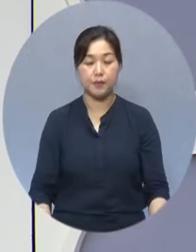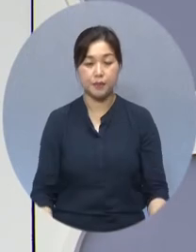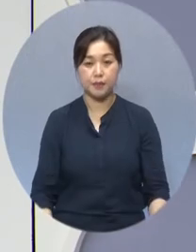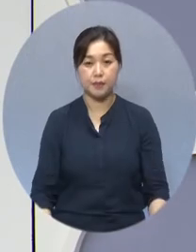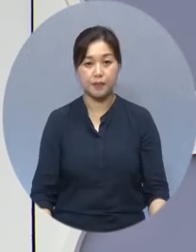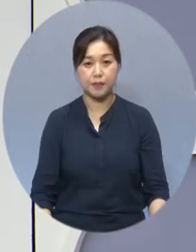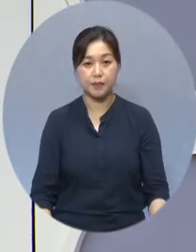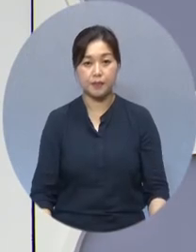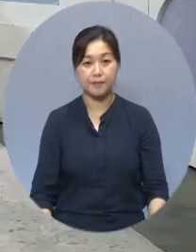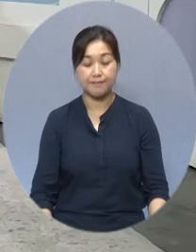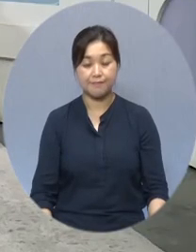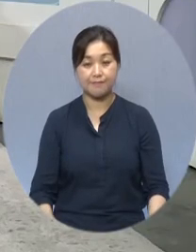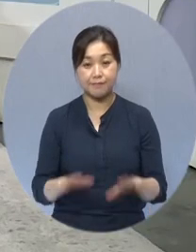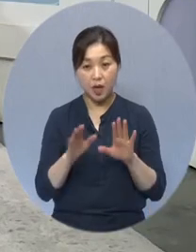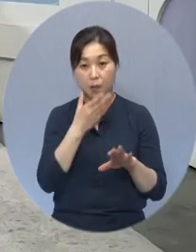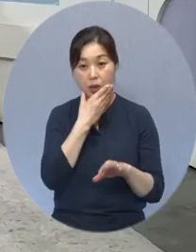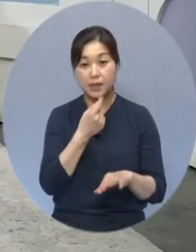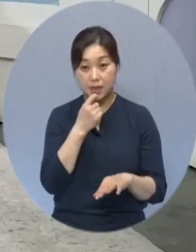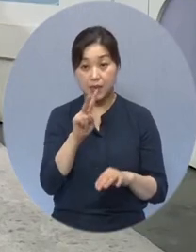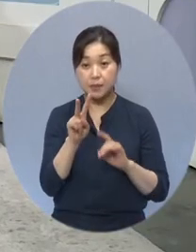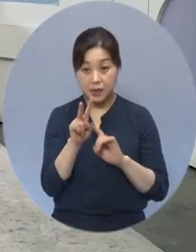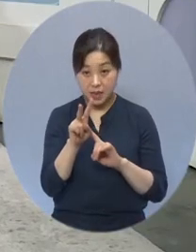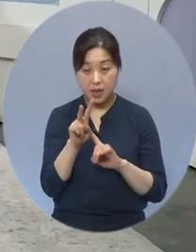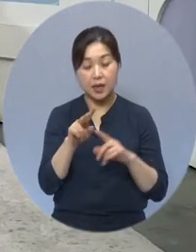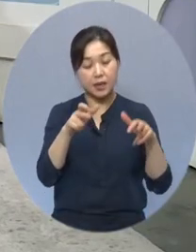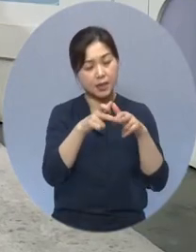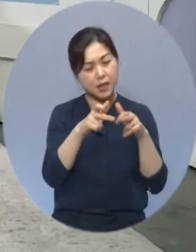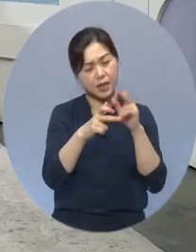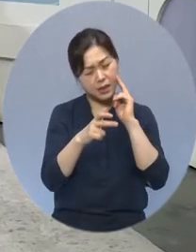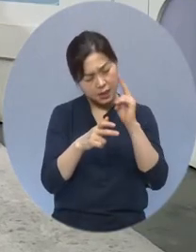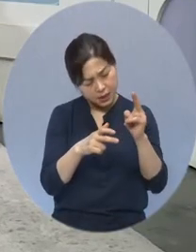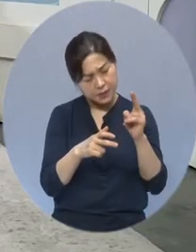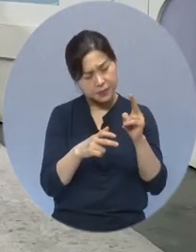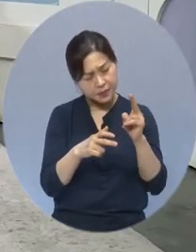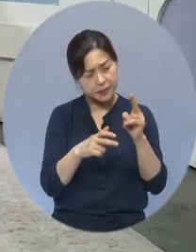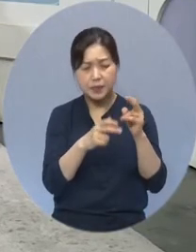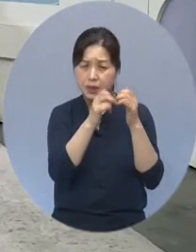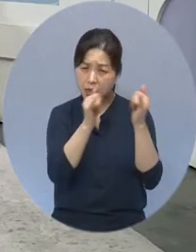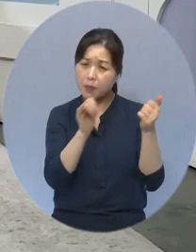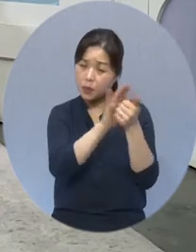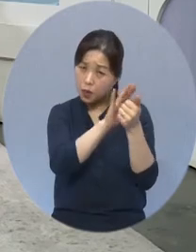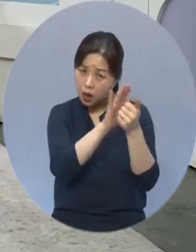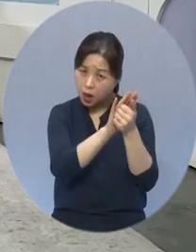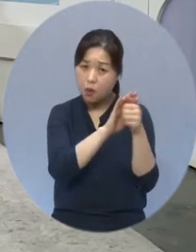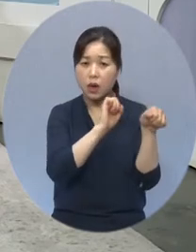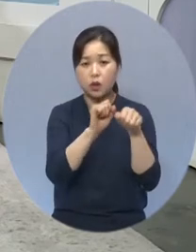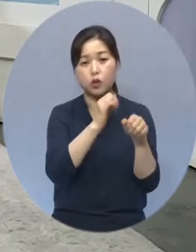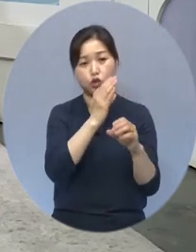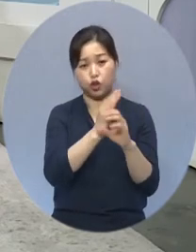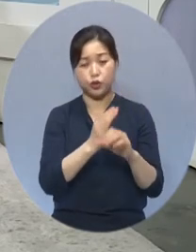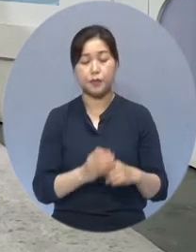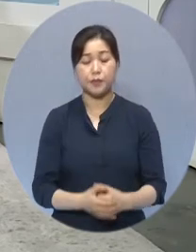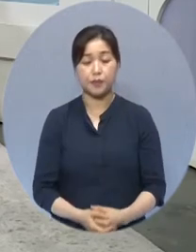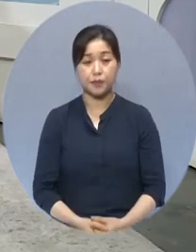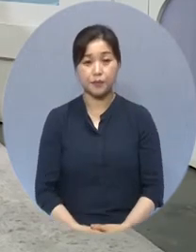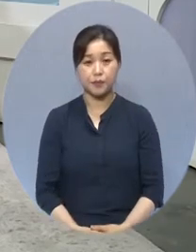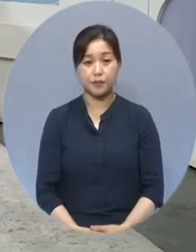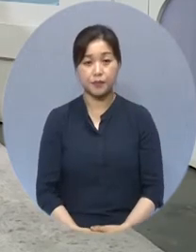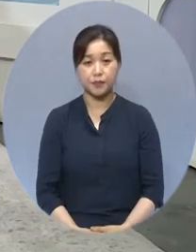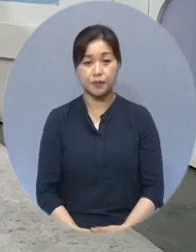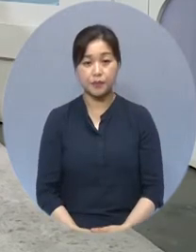저희 복지TV에서도 이 중증 장애인 네. 돕기 운동을 철저히 벌이고 있고